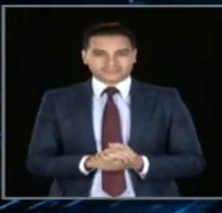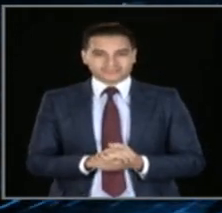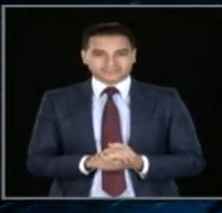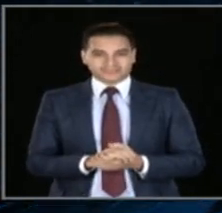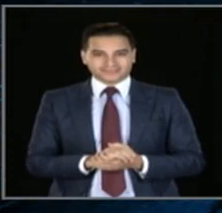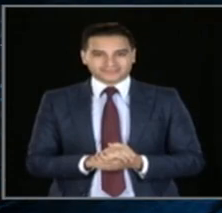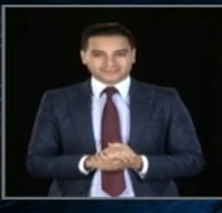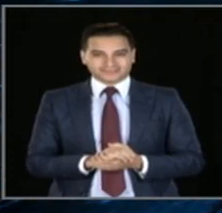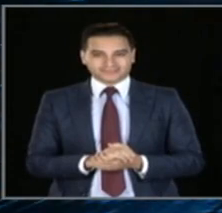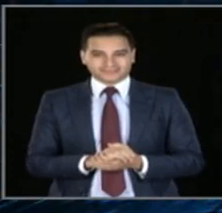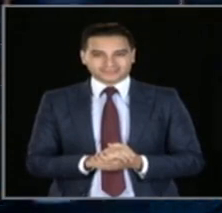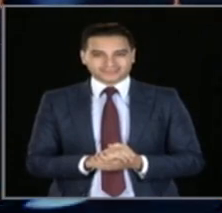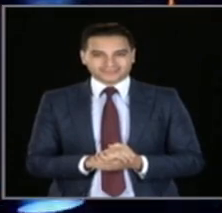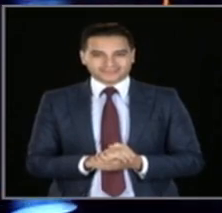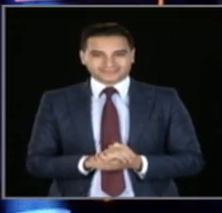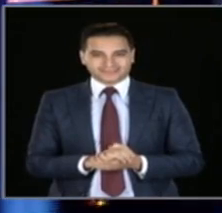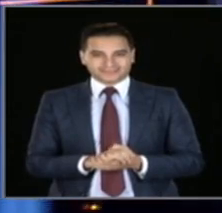ضربات جزاء